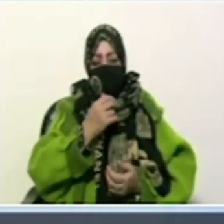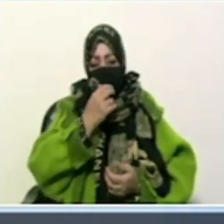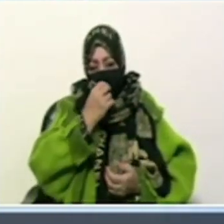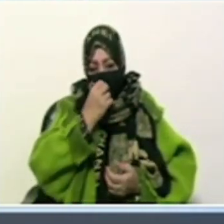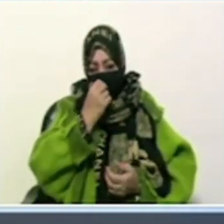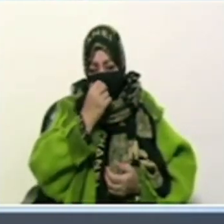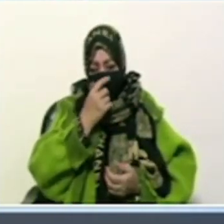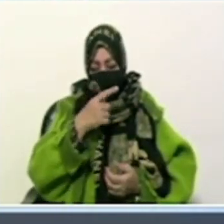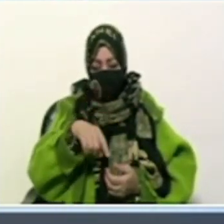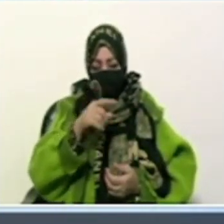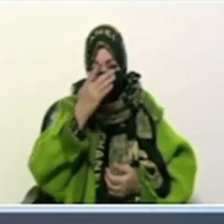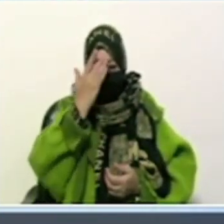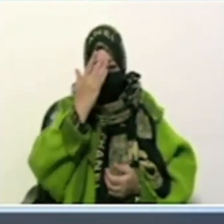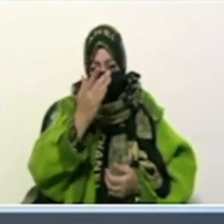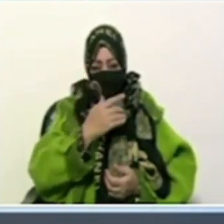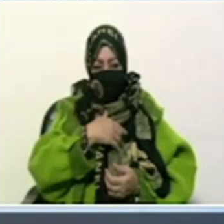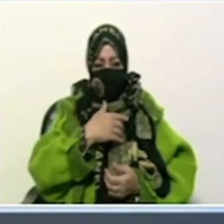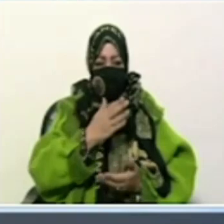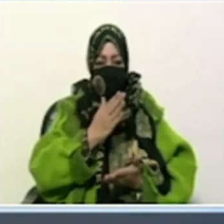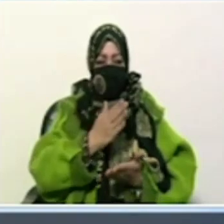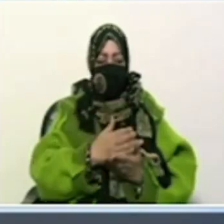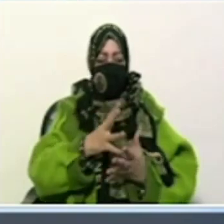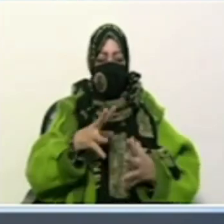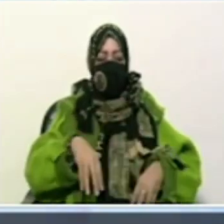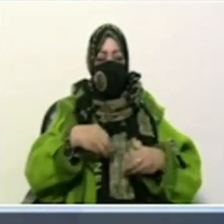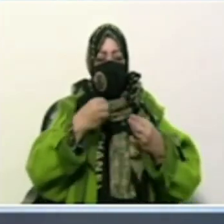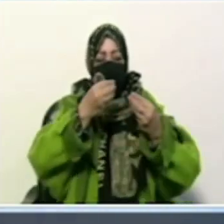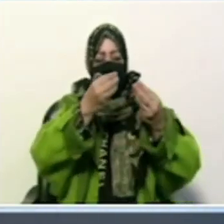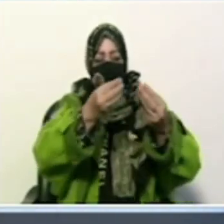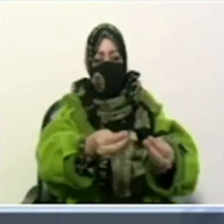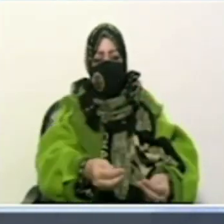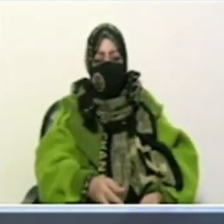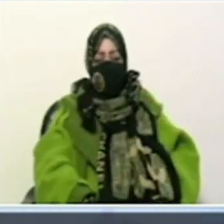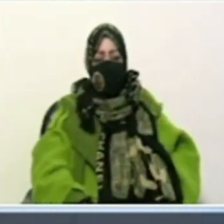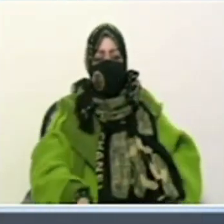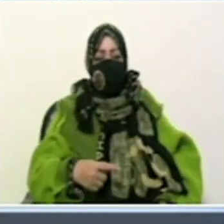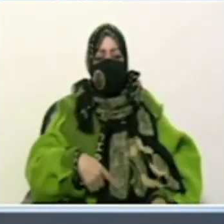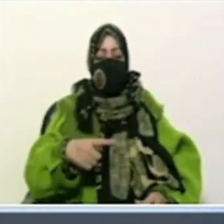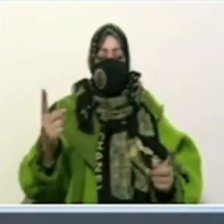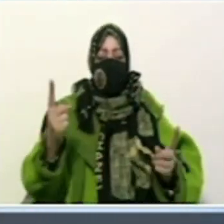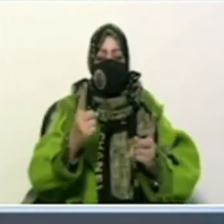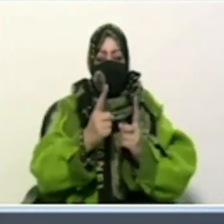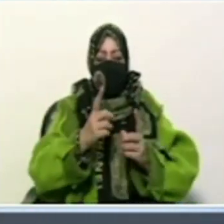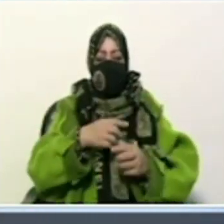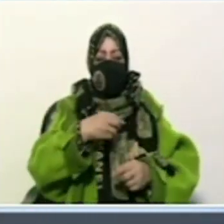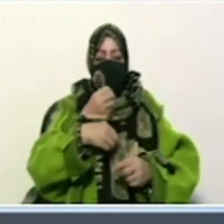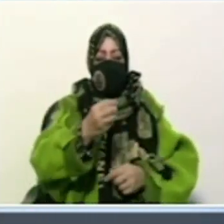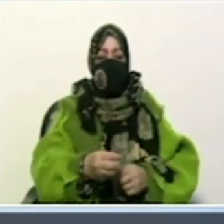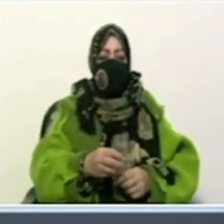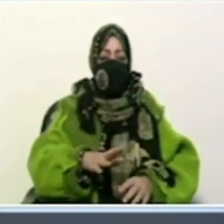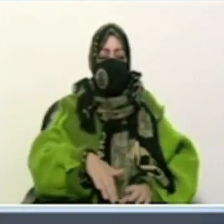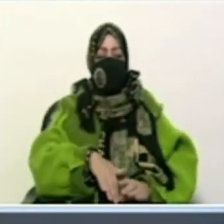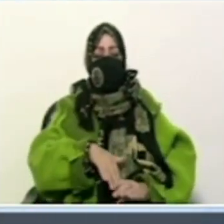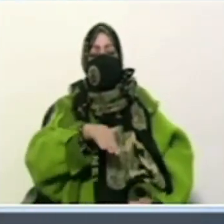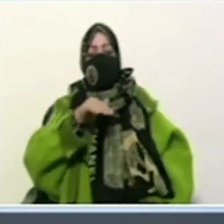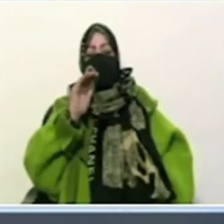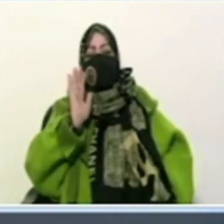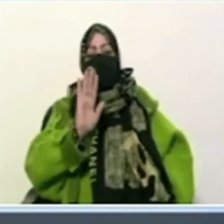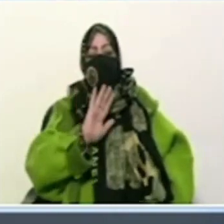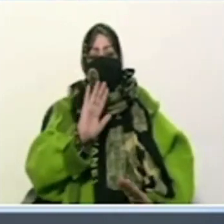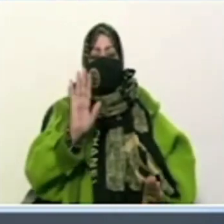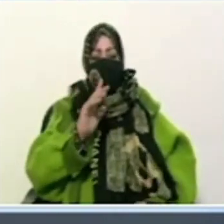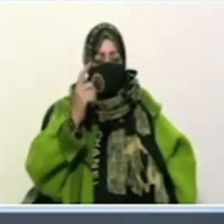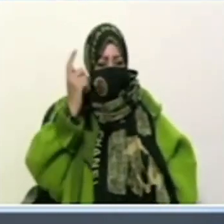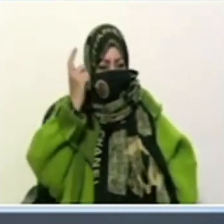رفعا كاملا، ليس لك فيه بعد ذلك دعوة ولا طلب ولا أي حق فيه بعد ذلك، لكن لا ينبغي للإنسان